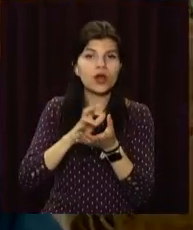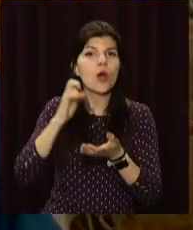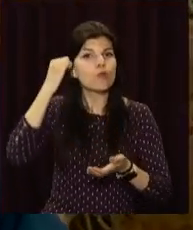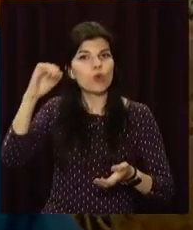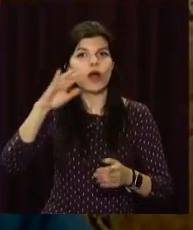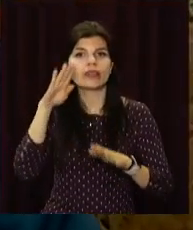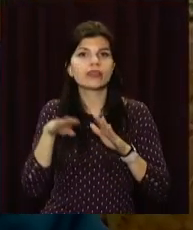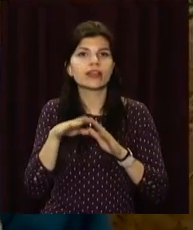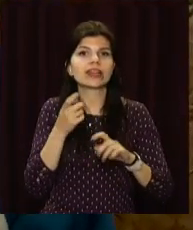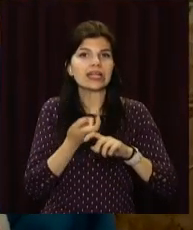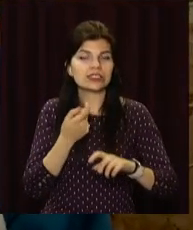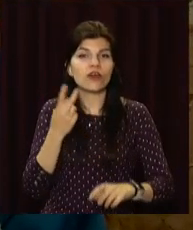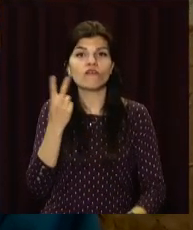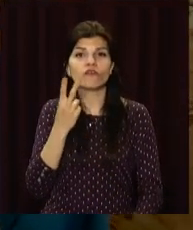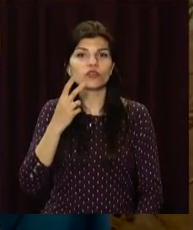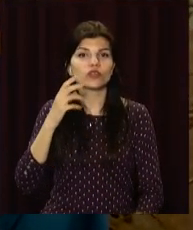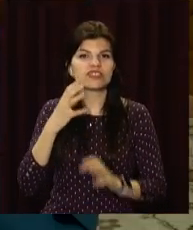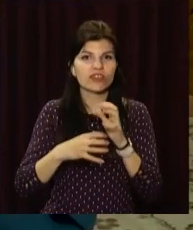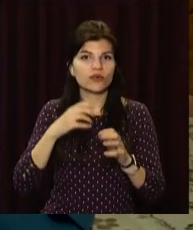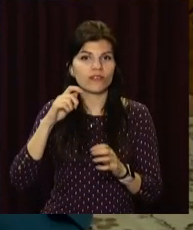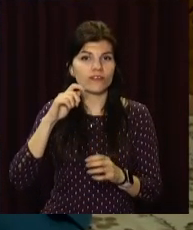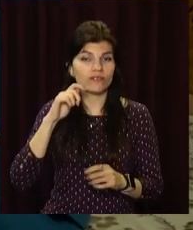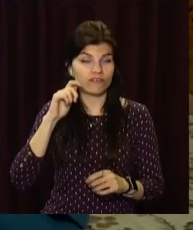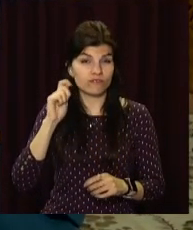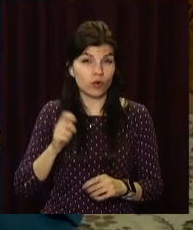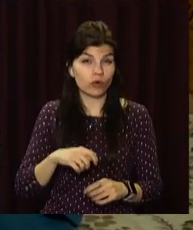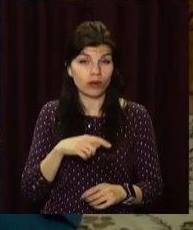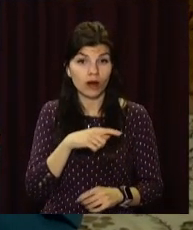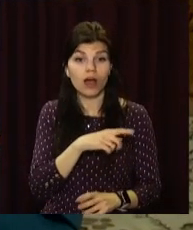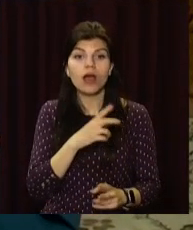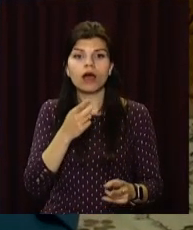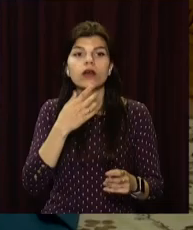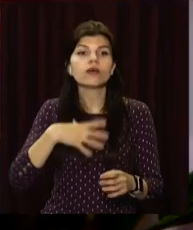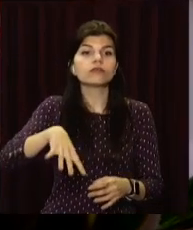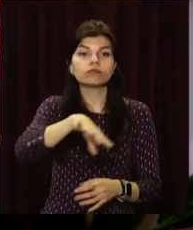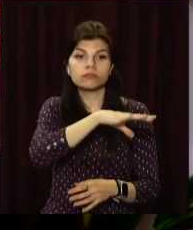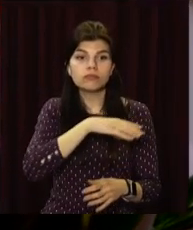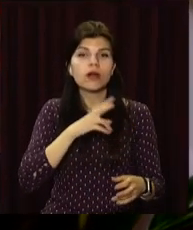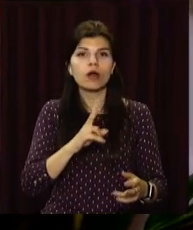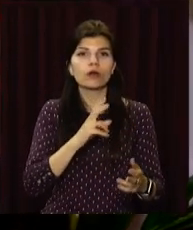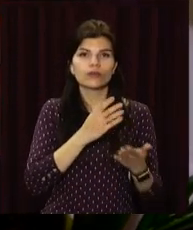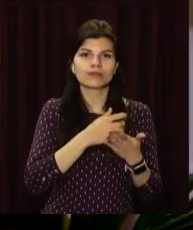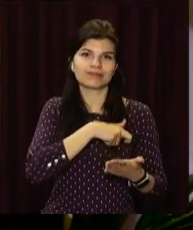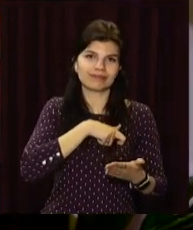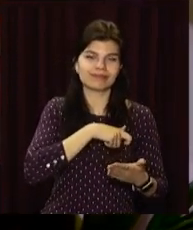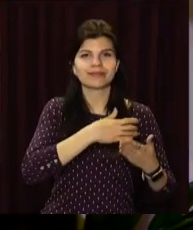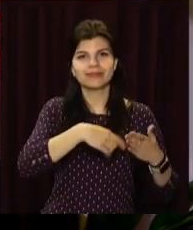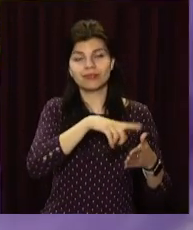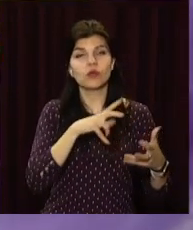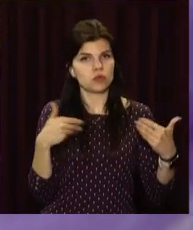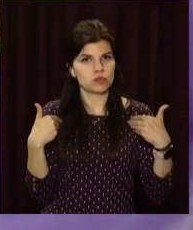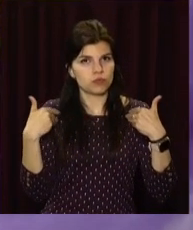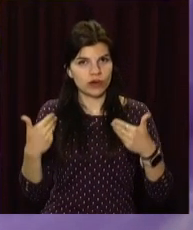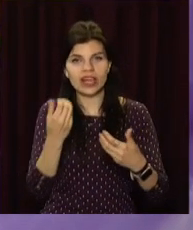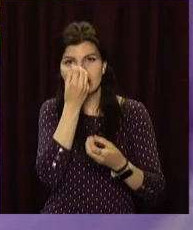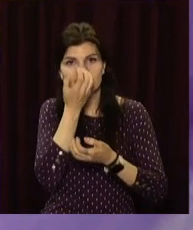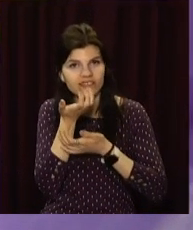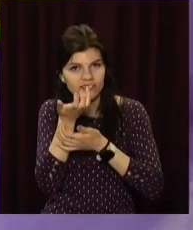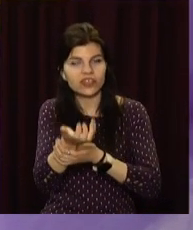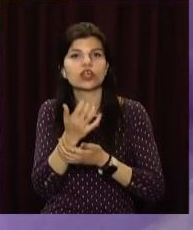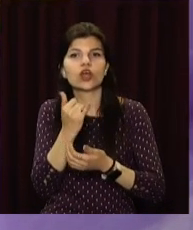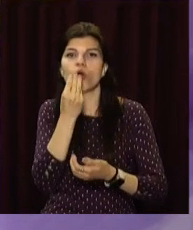над нацизмом. У Другій світовій війні – добра традиція. Представники міської влади привітали учасників бойових дій зі святом, вручили квіти